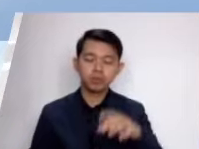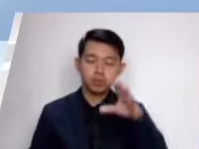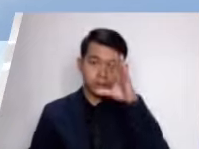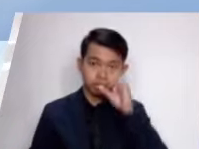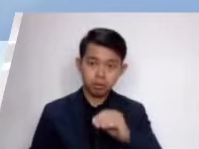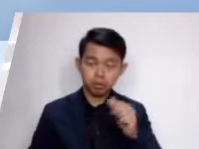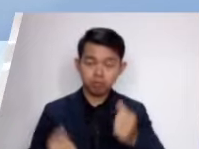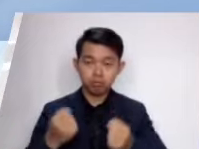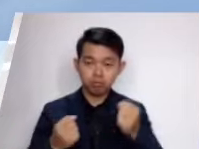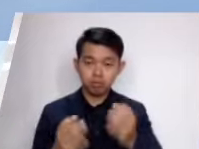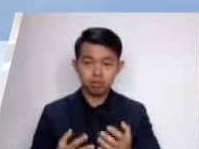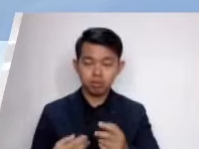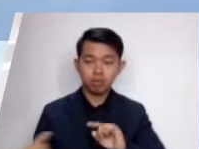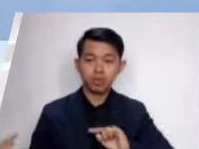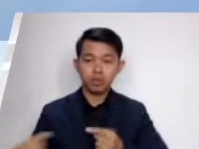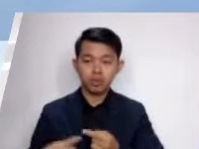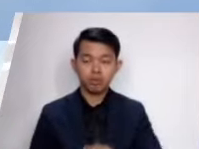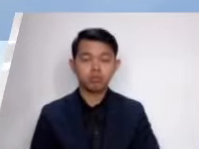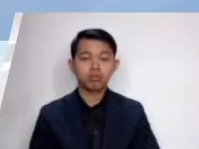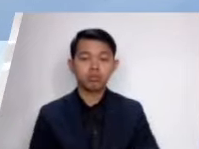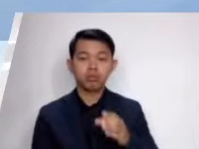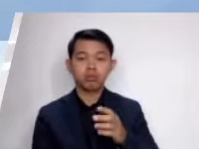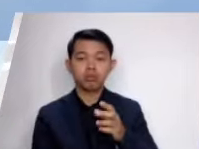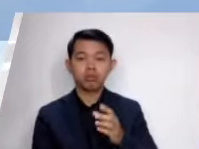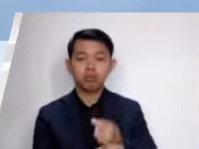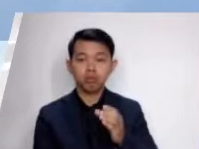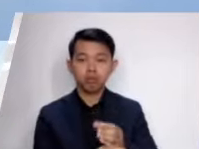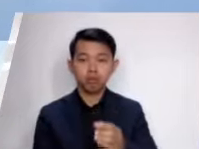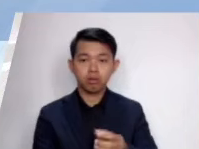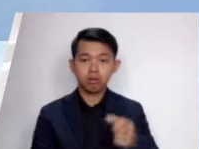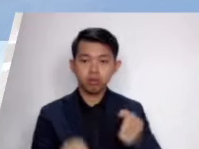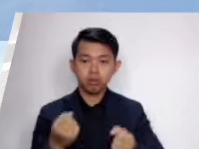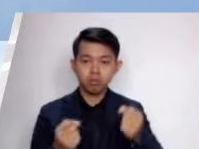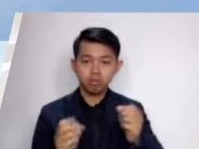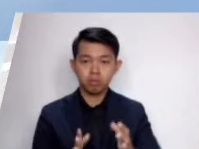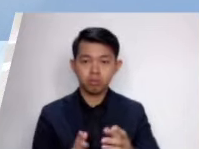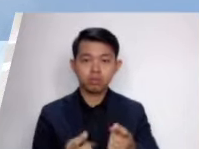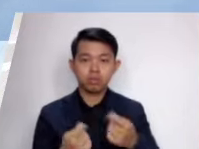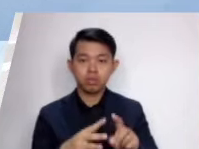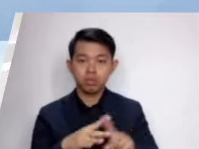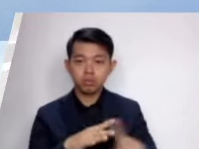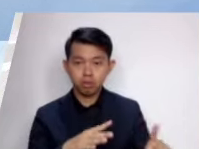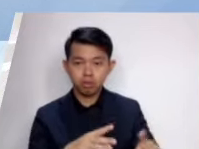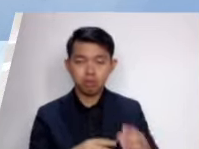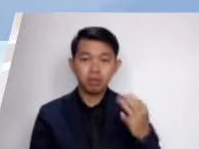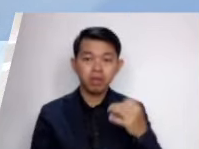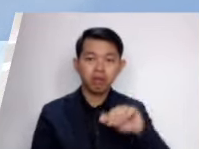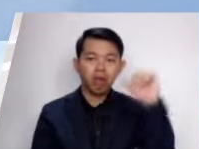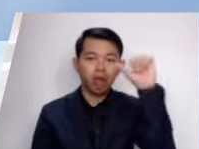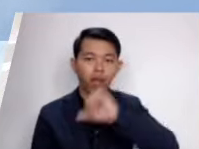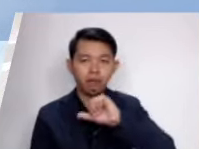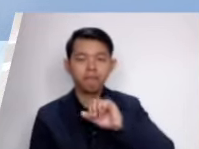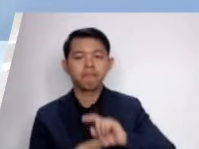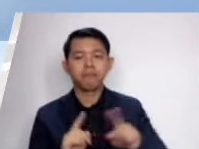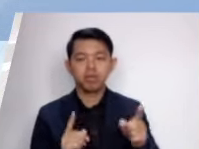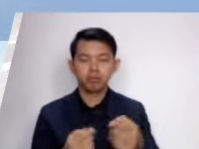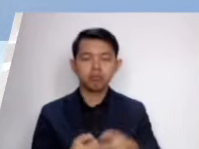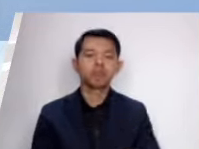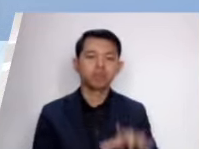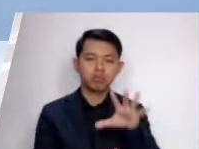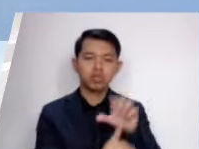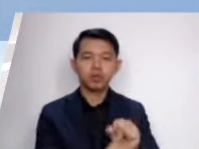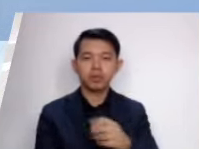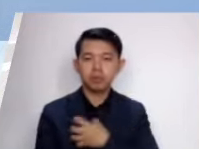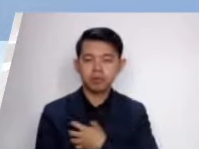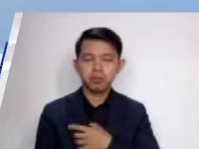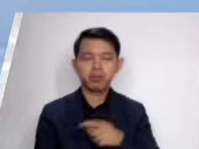Sinubukang tumakas ng driver ng kotse na nakainom umano, pero agad ding nahuli ng pulisya. Wala siyang pahayag. Nakatakdang mag-usap